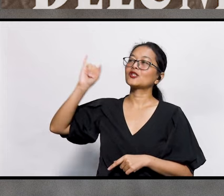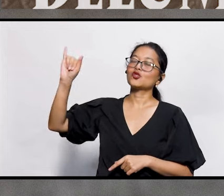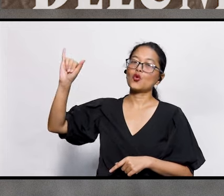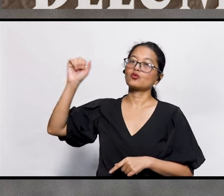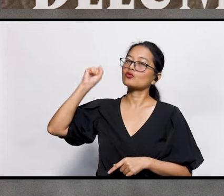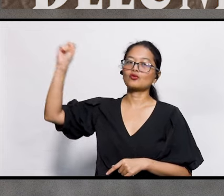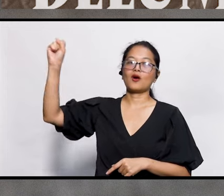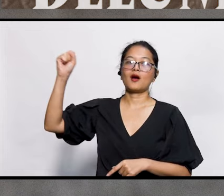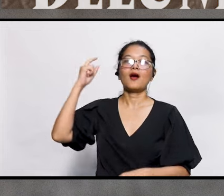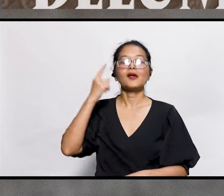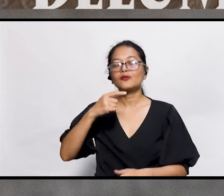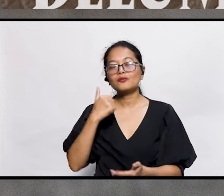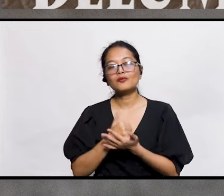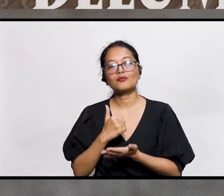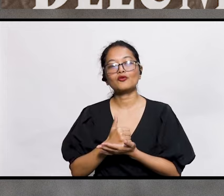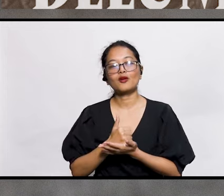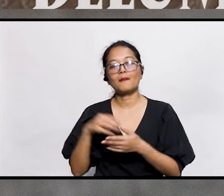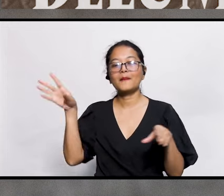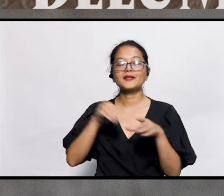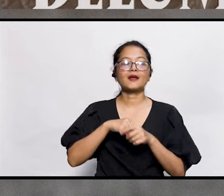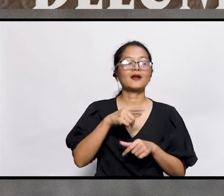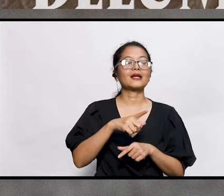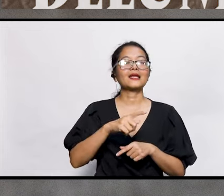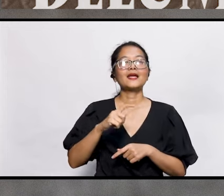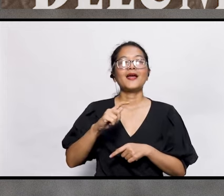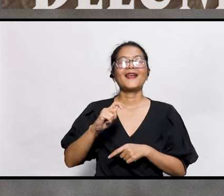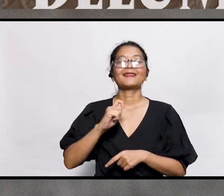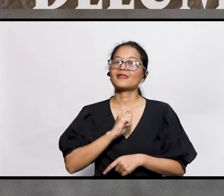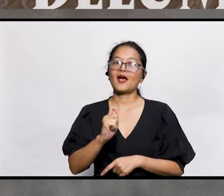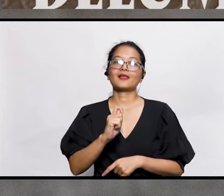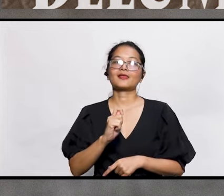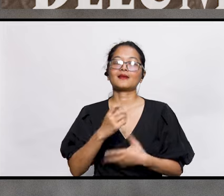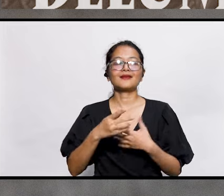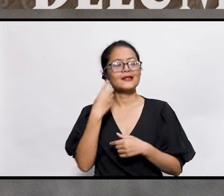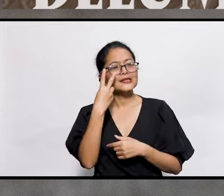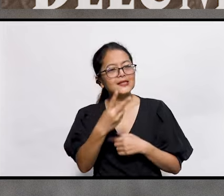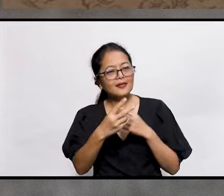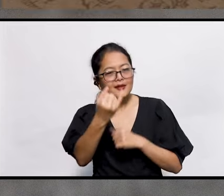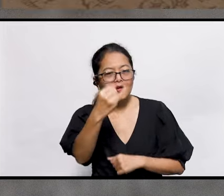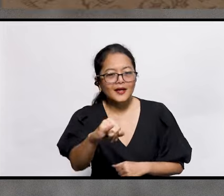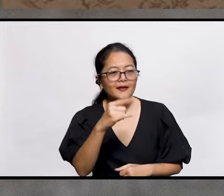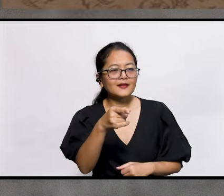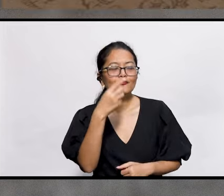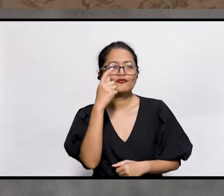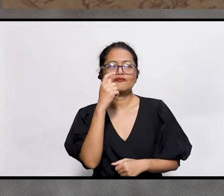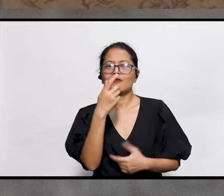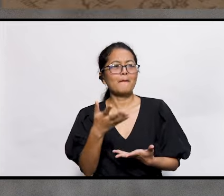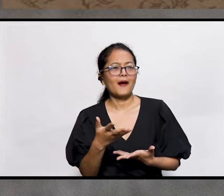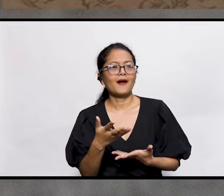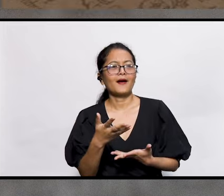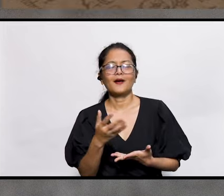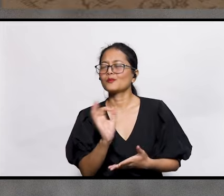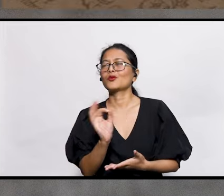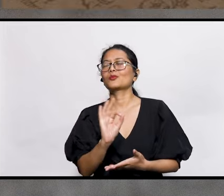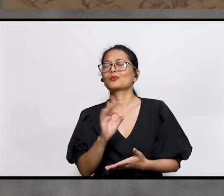yang begitu luar biasanya meski ujung perjalanannya belum terlihat luasnya